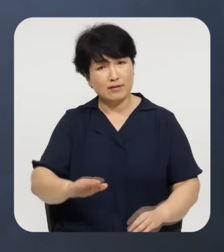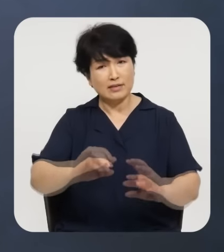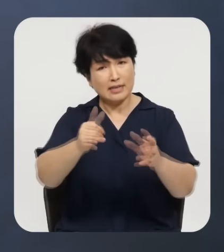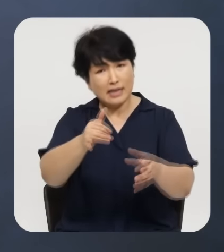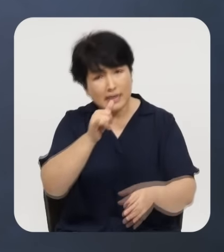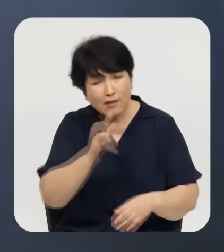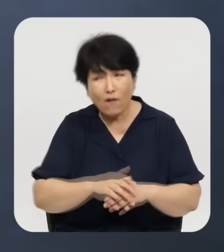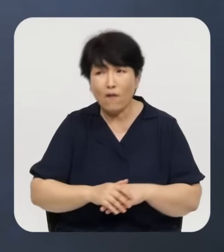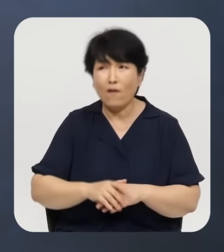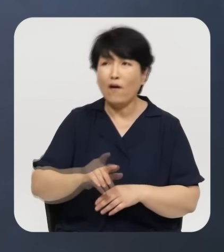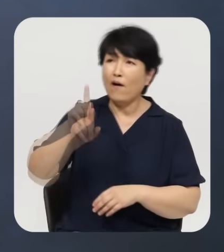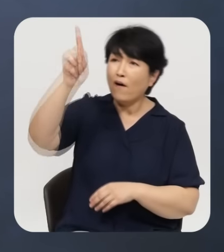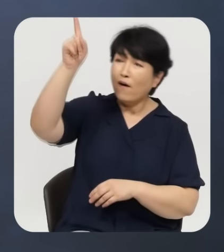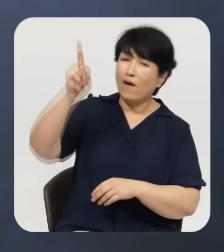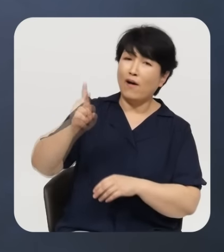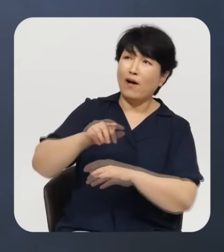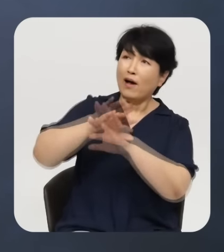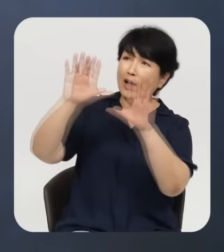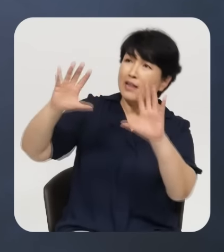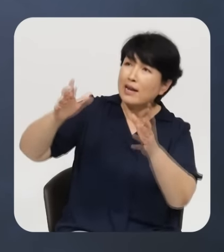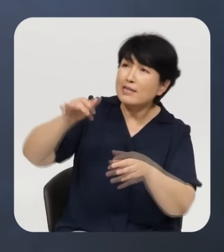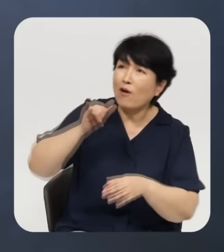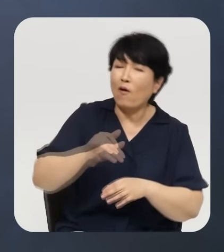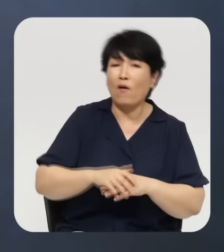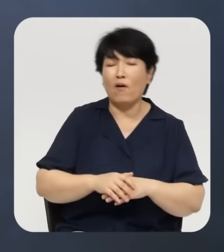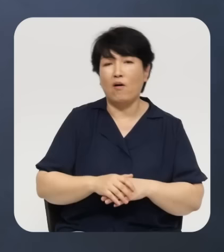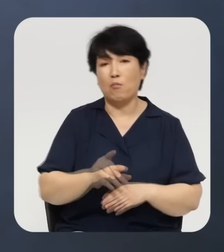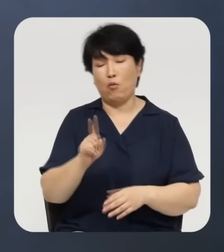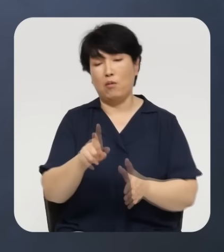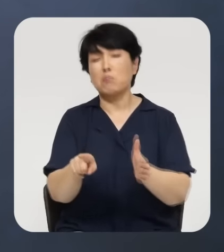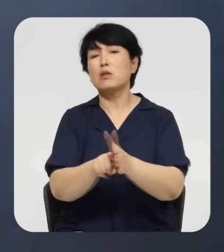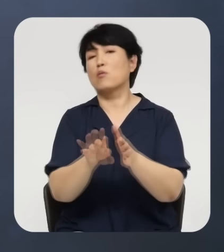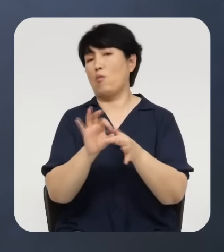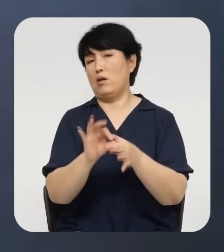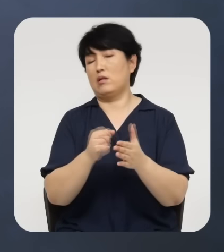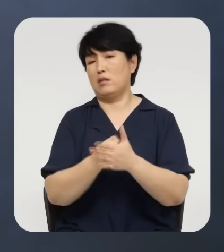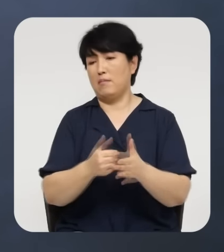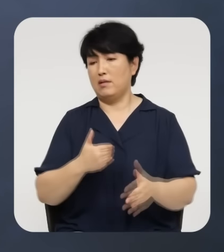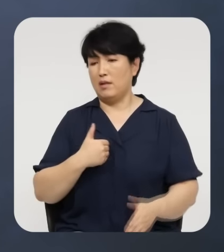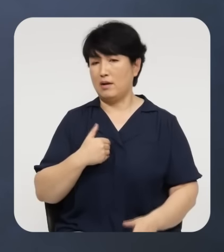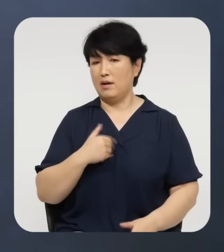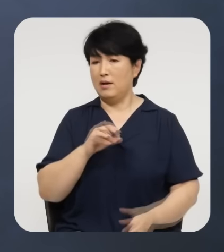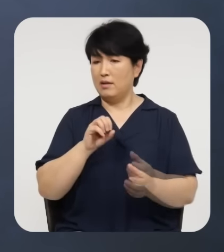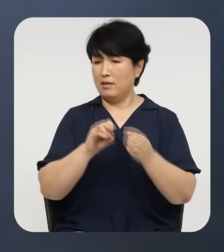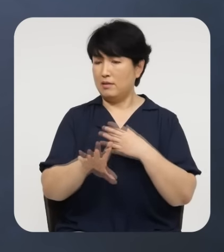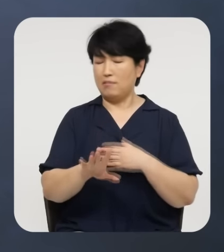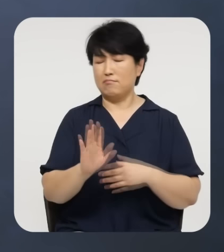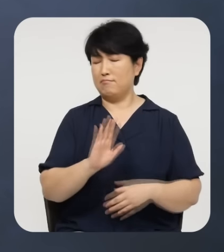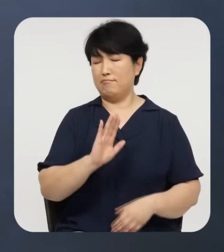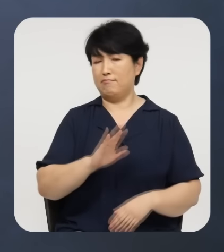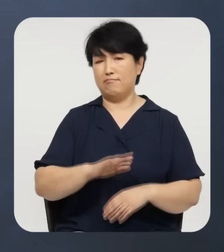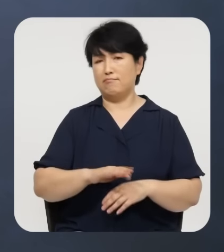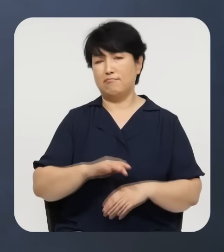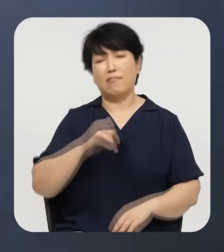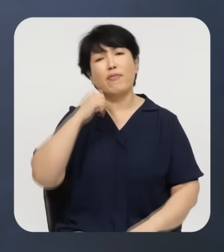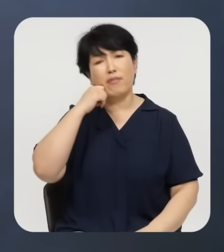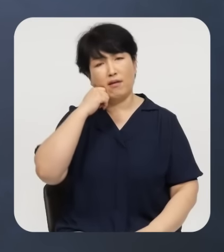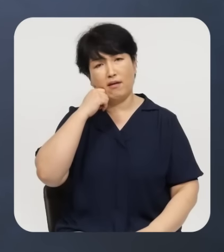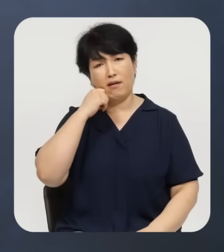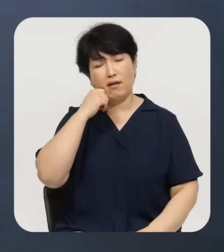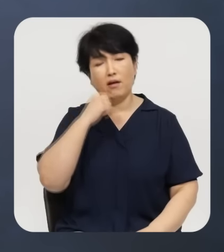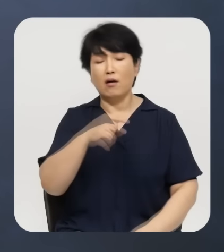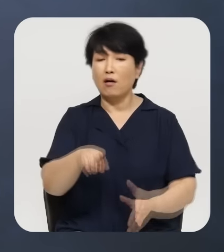내생이 있습니까? 천국이 있습니까? 이런 질문은 믿음에 해당되기 때문에 그건 누가 답할 수가 없어요.